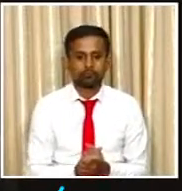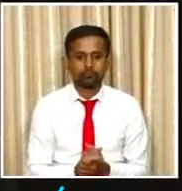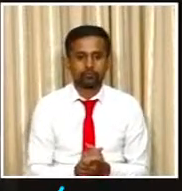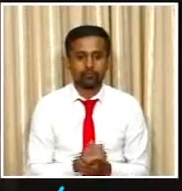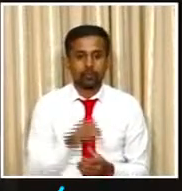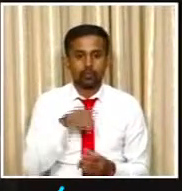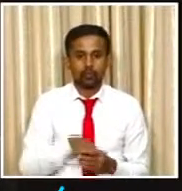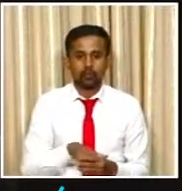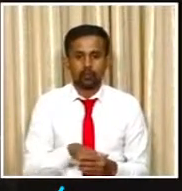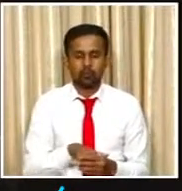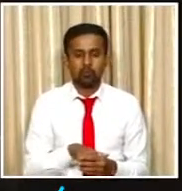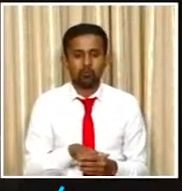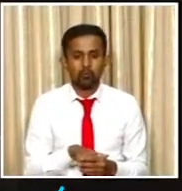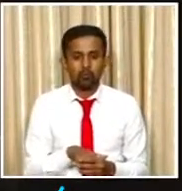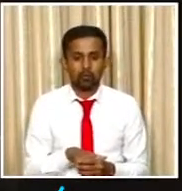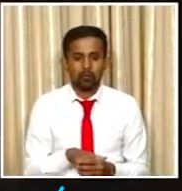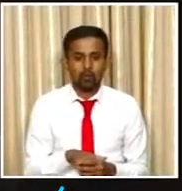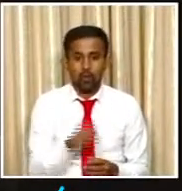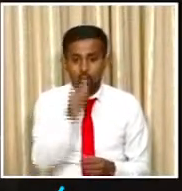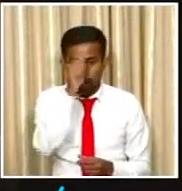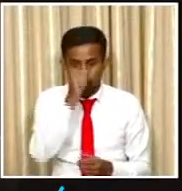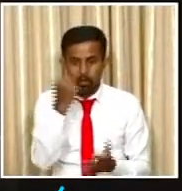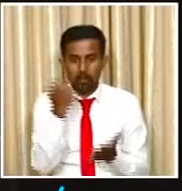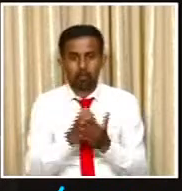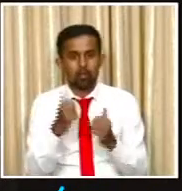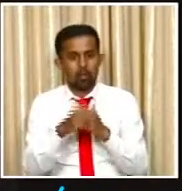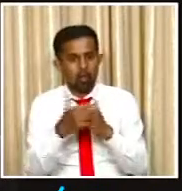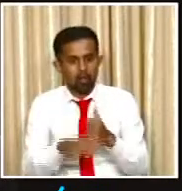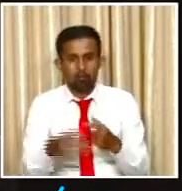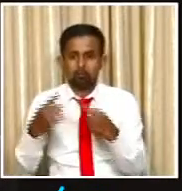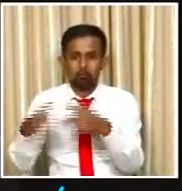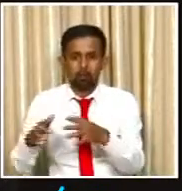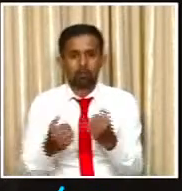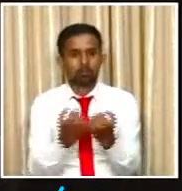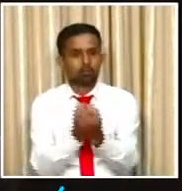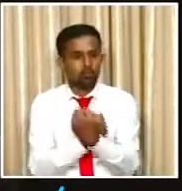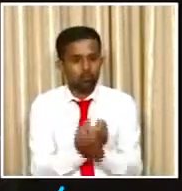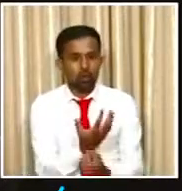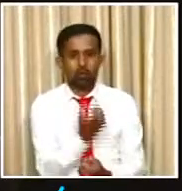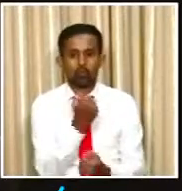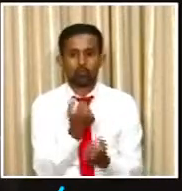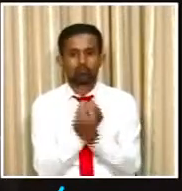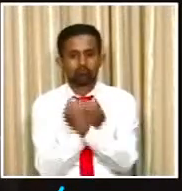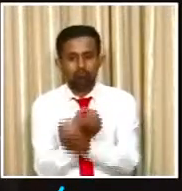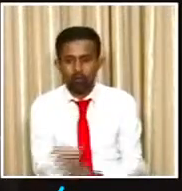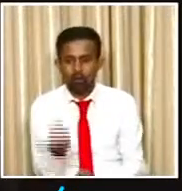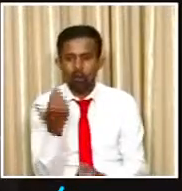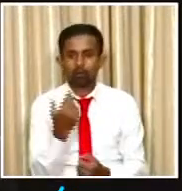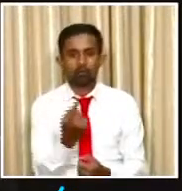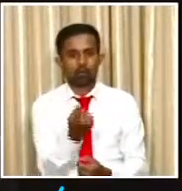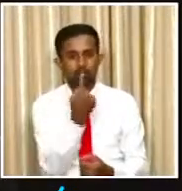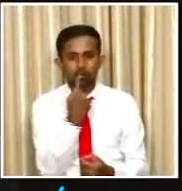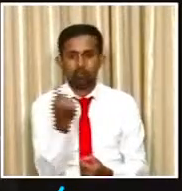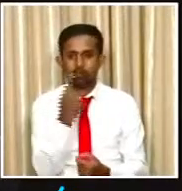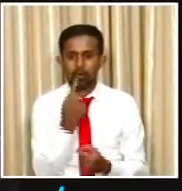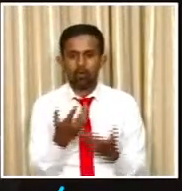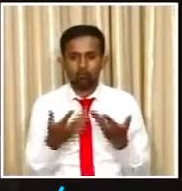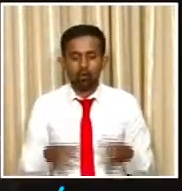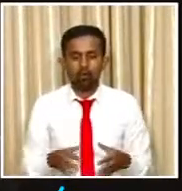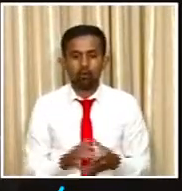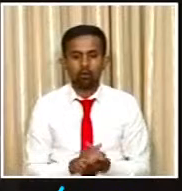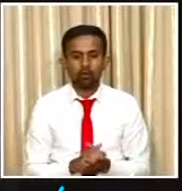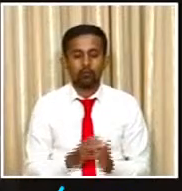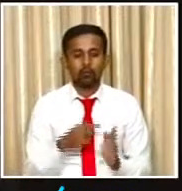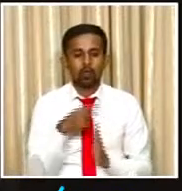තුල පුළුවන් තරම් කූට ලේකන හැදුවා අරක කළා මේක කළා අත්අඩංගුවට ගන්න ඕනේ හිරේ දාන්න ඕන අරවා කිව්වා මේවා කිව්වා